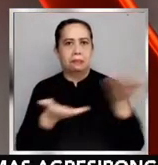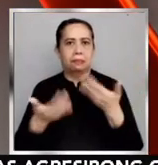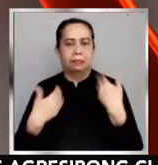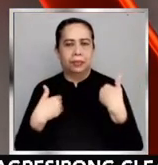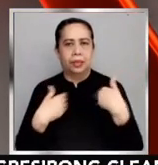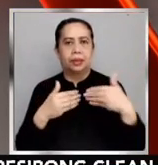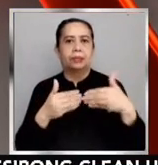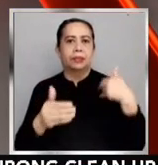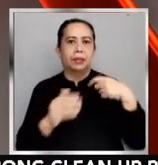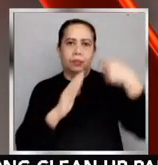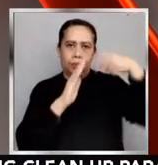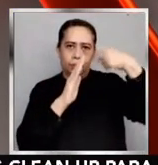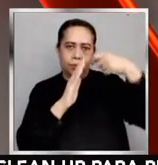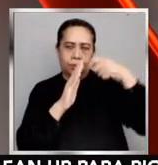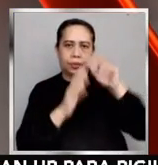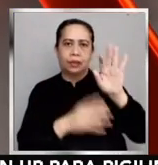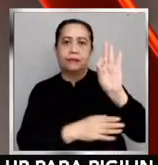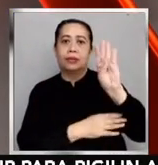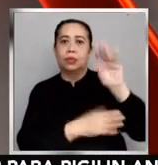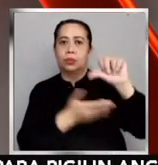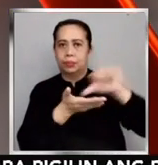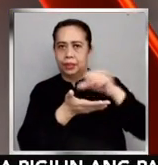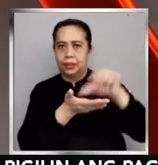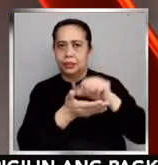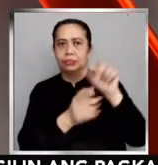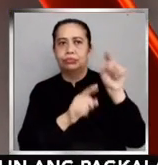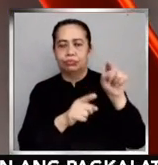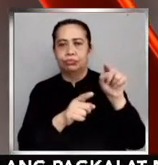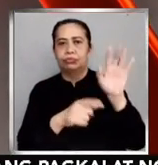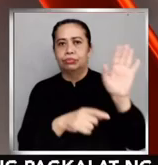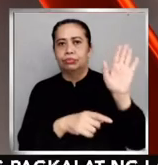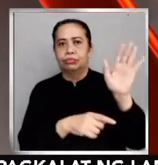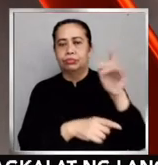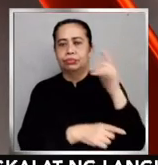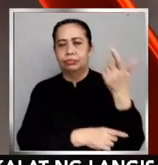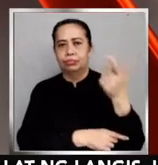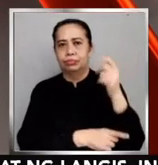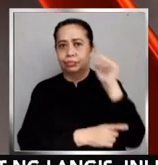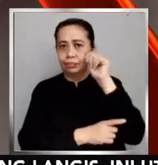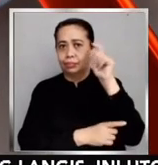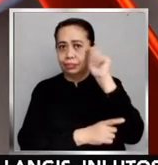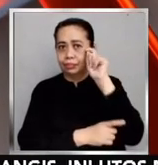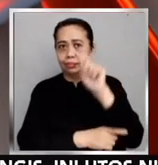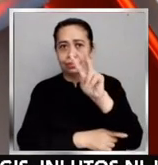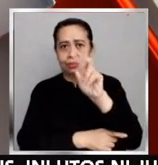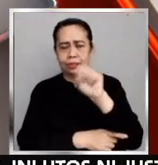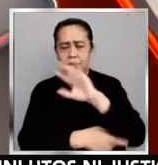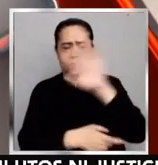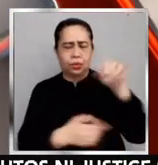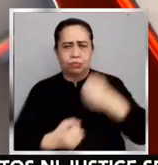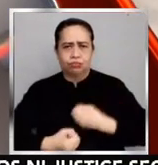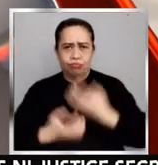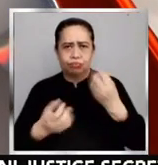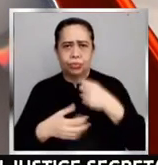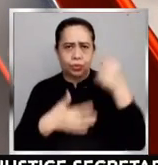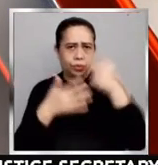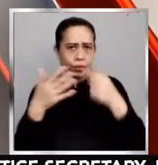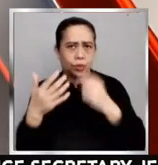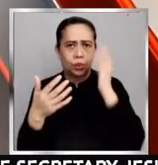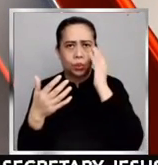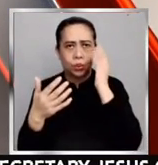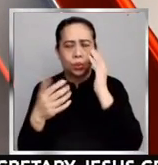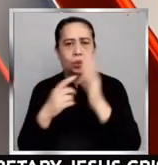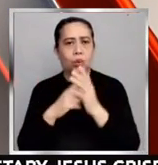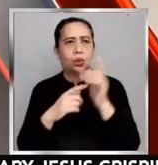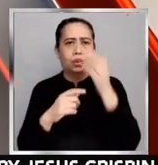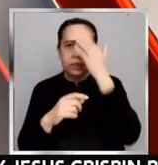sa kanyang Facebook page at doon po ay sasabihin niya lahat ng nalalaman niya pati yung kanyang apila sa kanyang